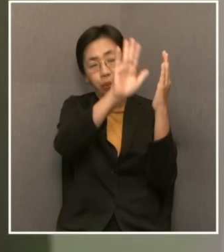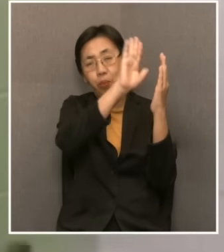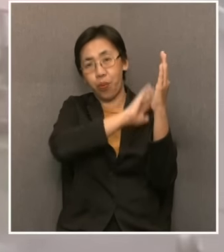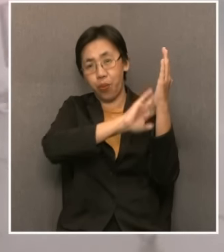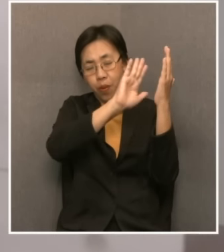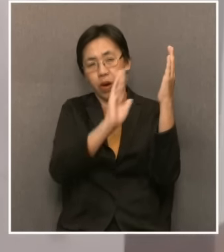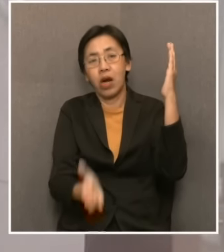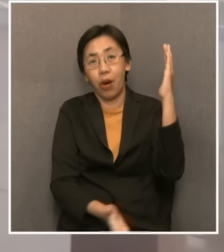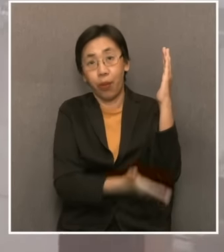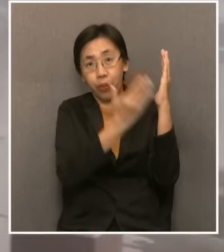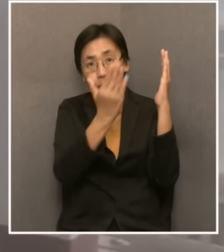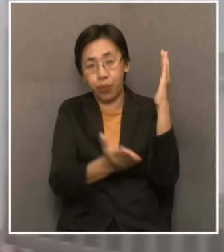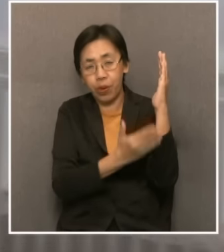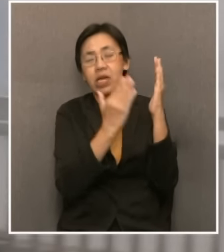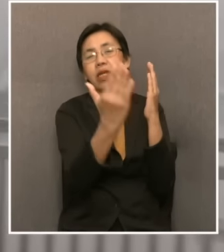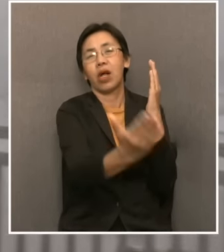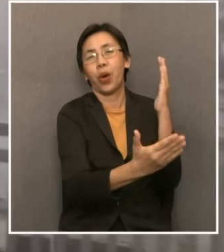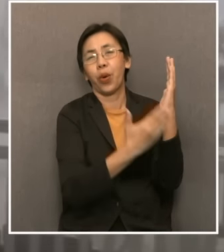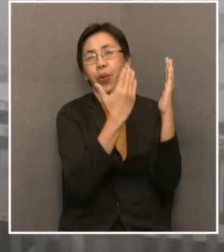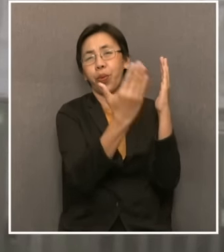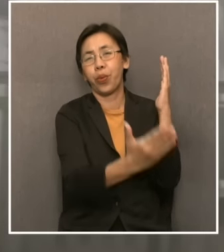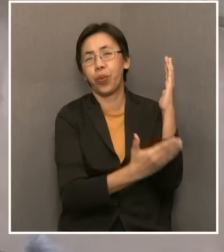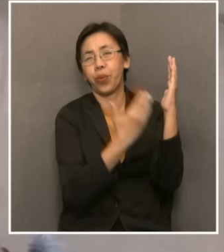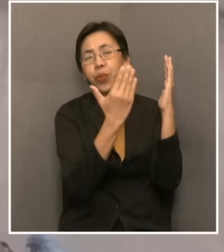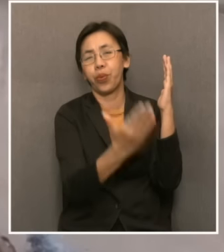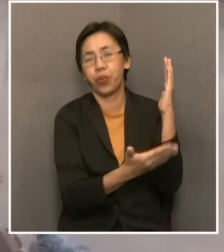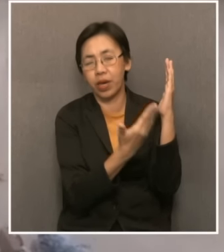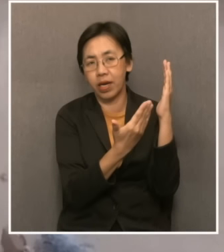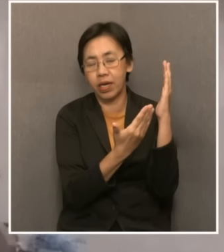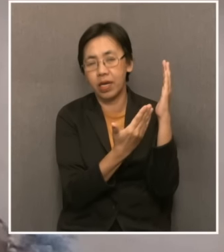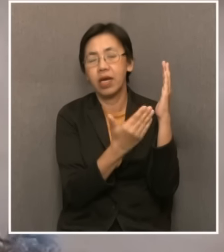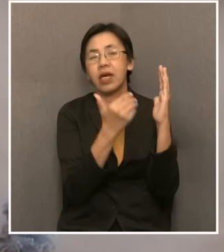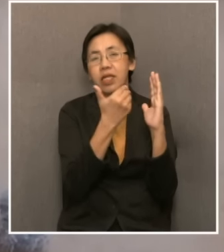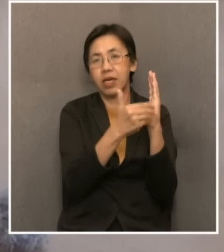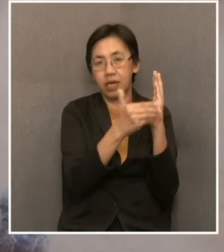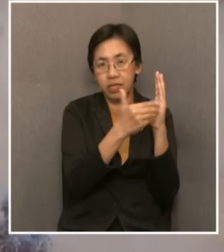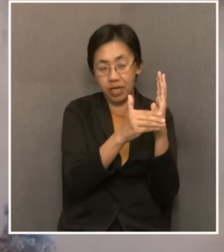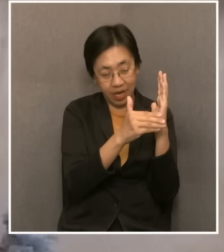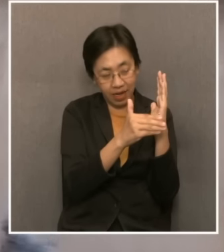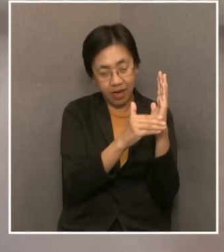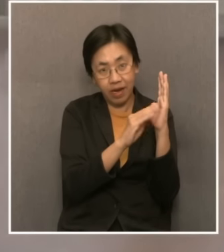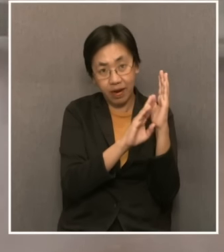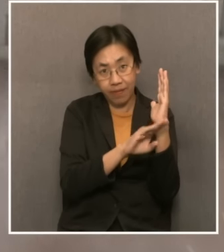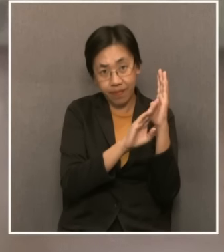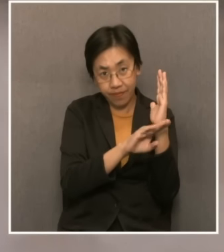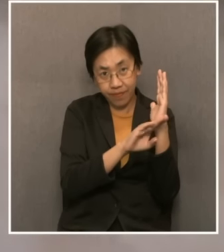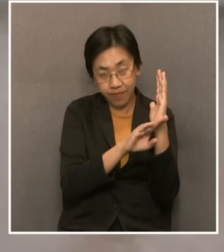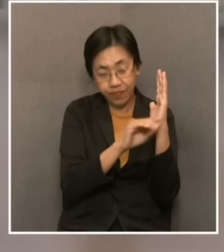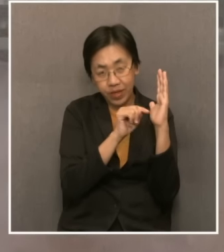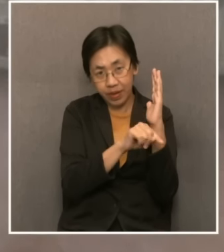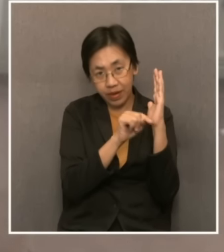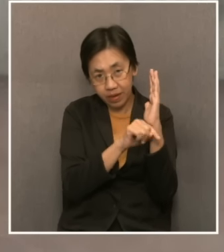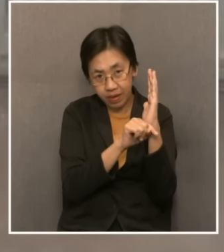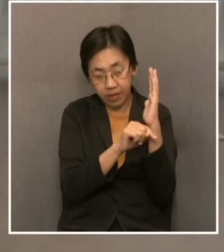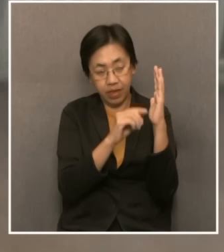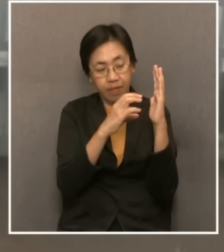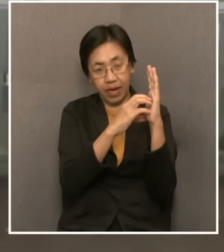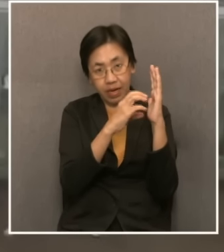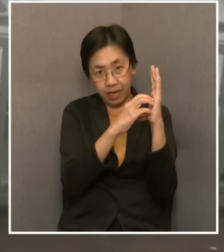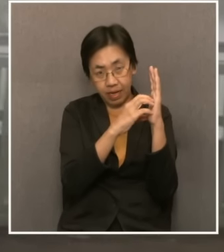ใต้และลมตะวันออกเฉียงใต้พัดปกคลุมภาคตะวันออกเฉียงเหนือตอนล่างภาคตะวันออกภาคกลางตอนล่างภาค